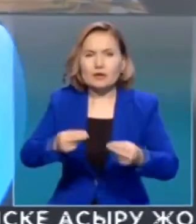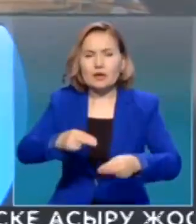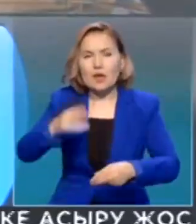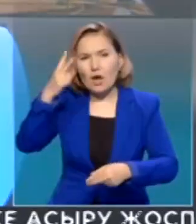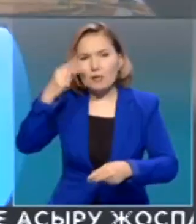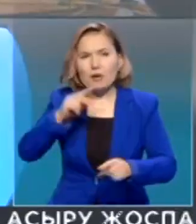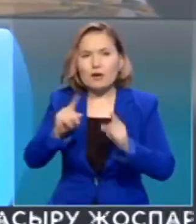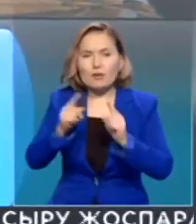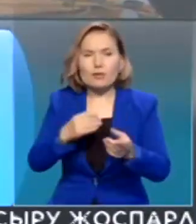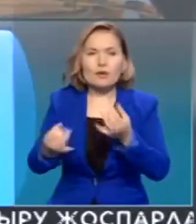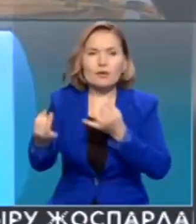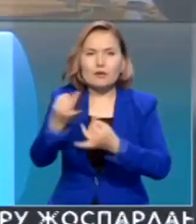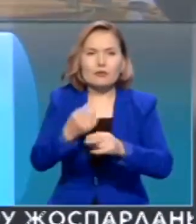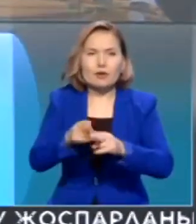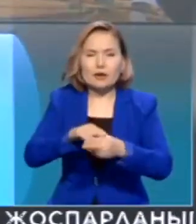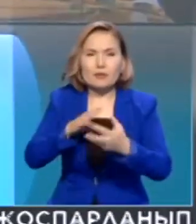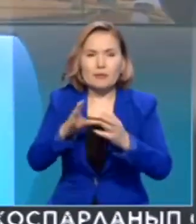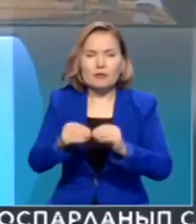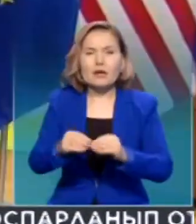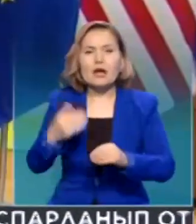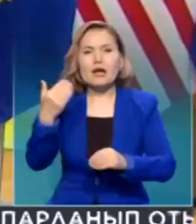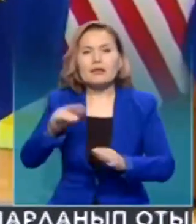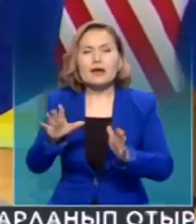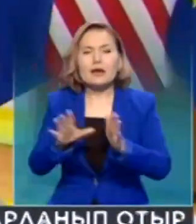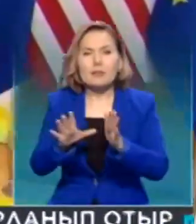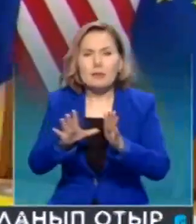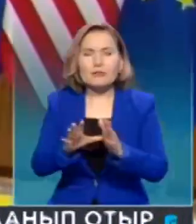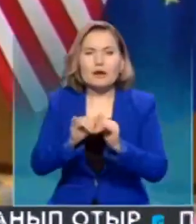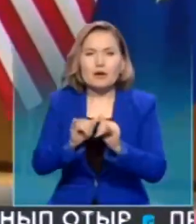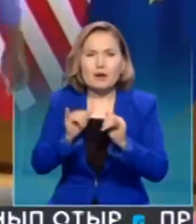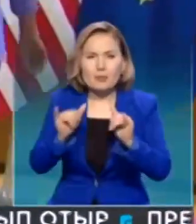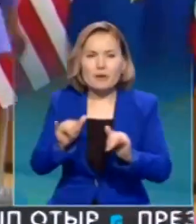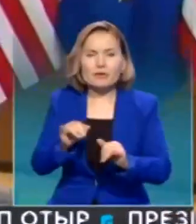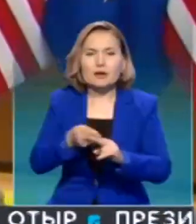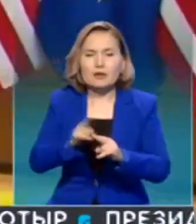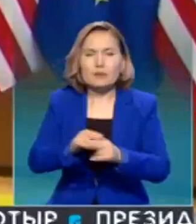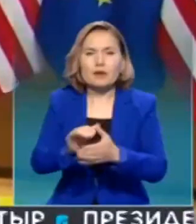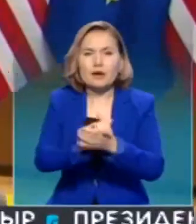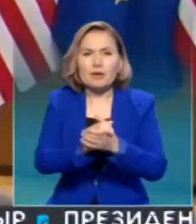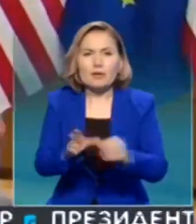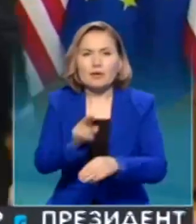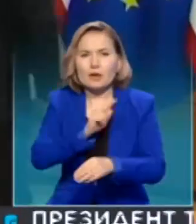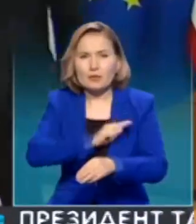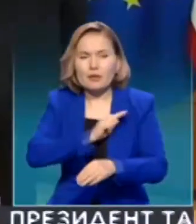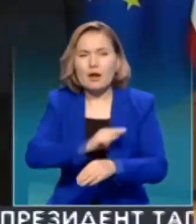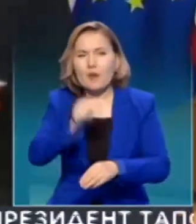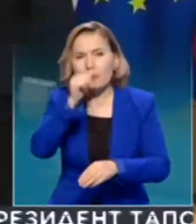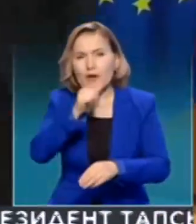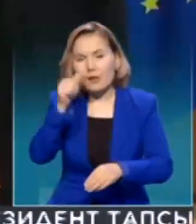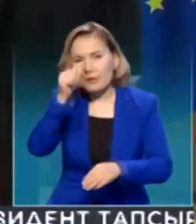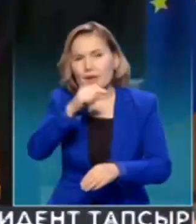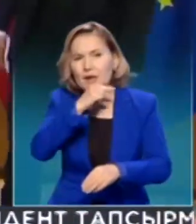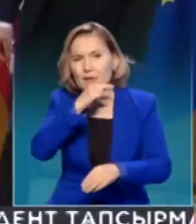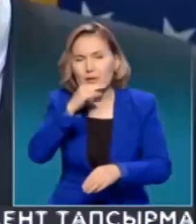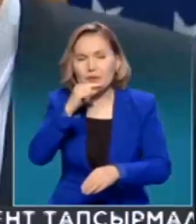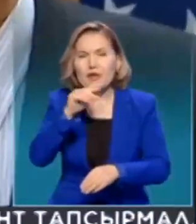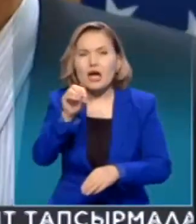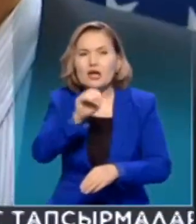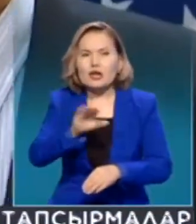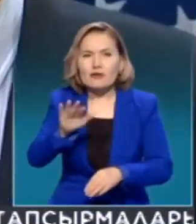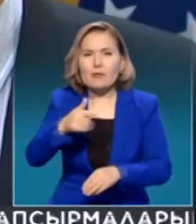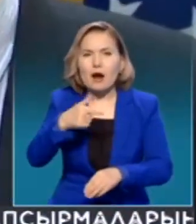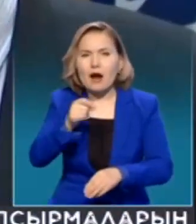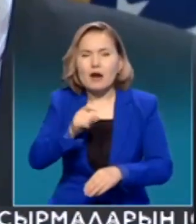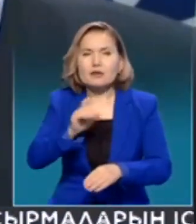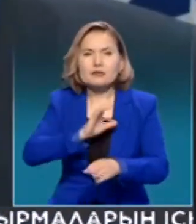өткен дөңгелек үстел барысында жасалды. Тараптар арасында энергетика саласындағы Екі жақты ынтымақтастық былтыр Ресей Европаға